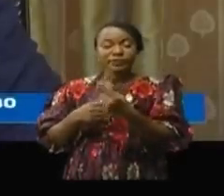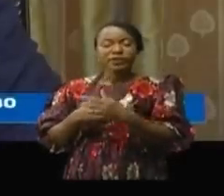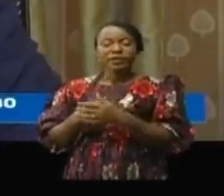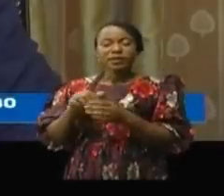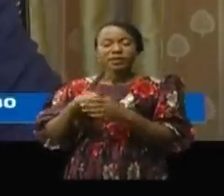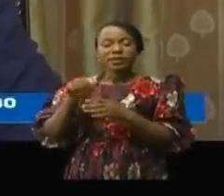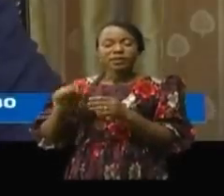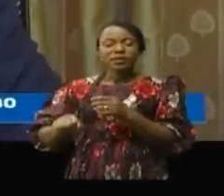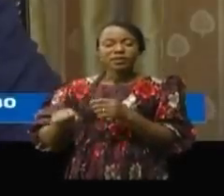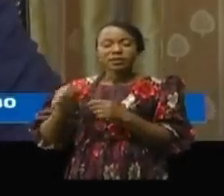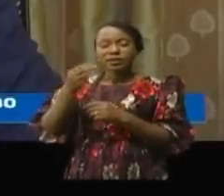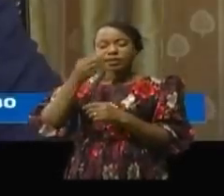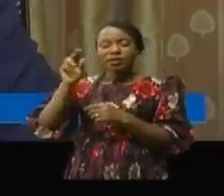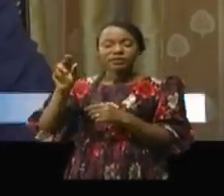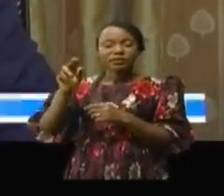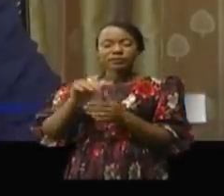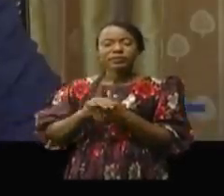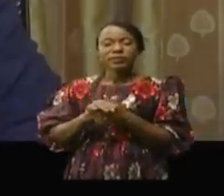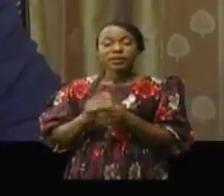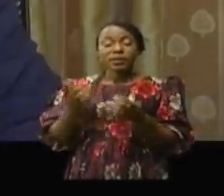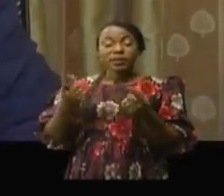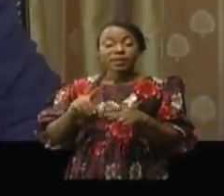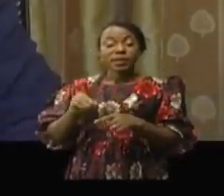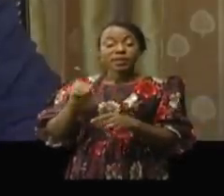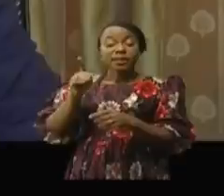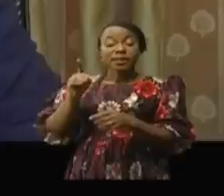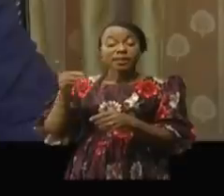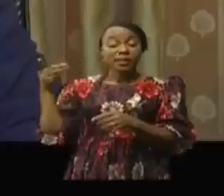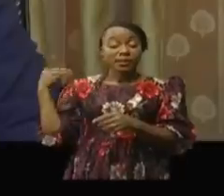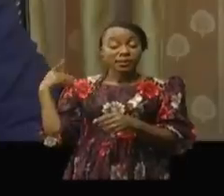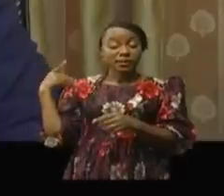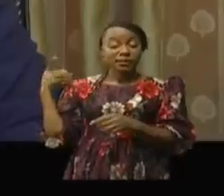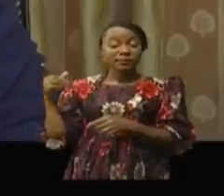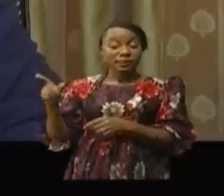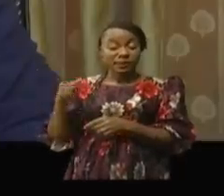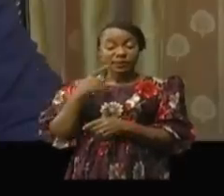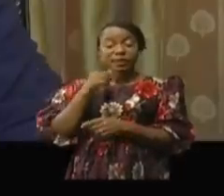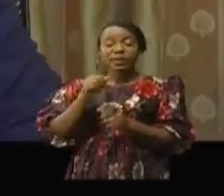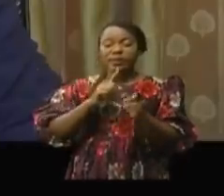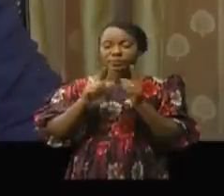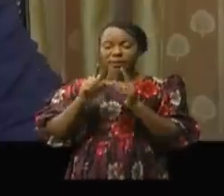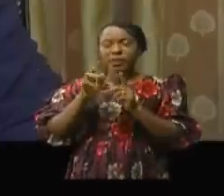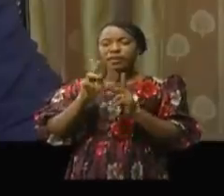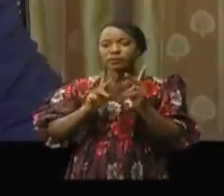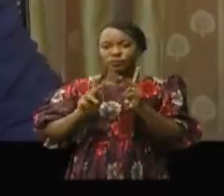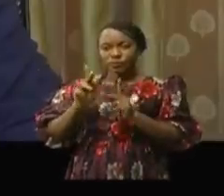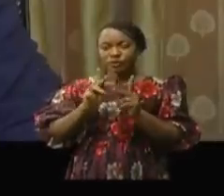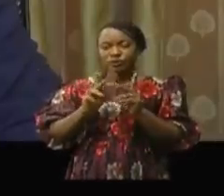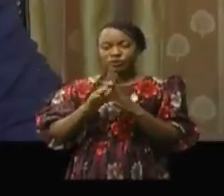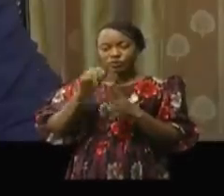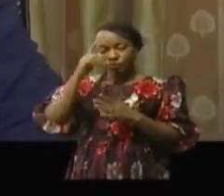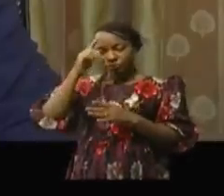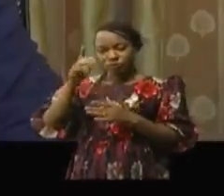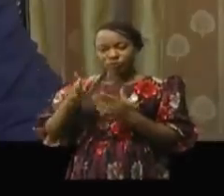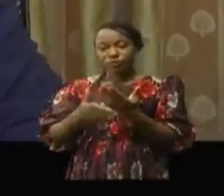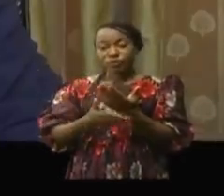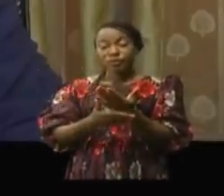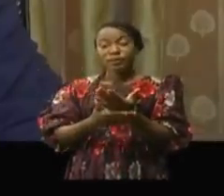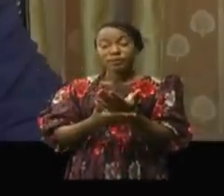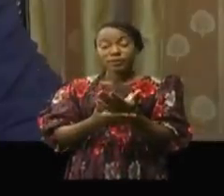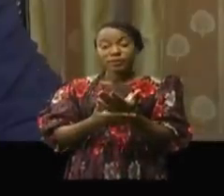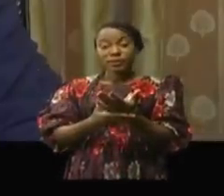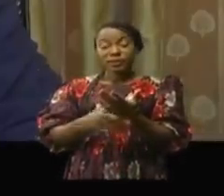vacances parlementaires, en tant qu'élu, je me suis adressé à la population pour demander à ce que